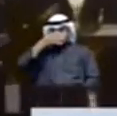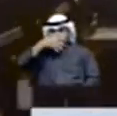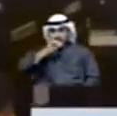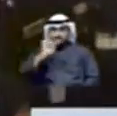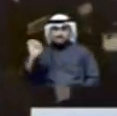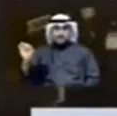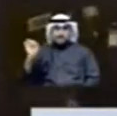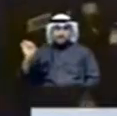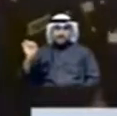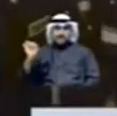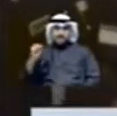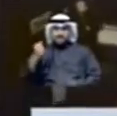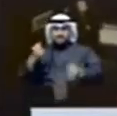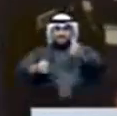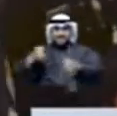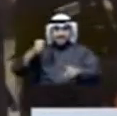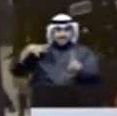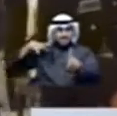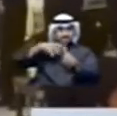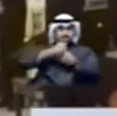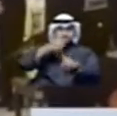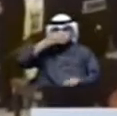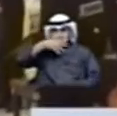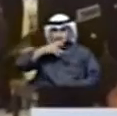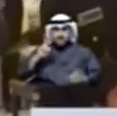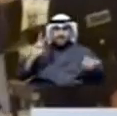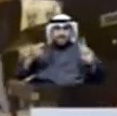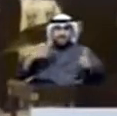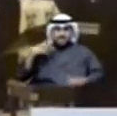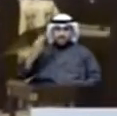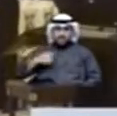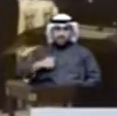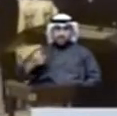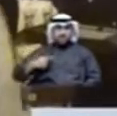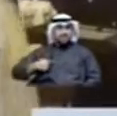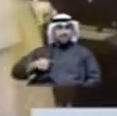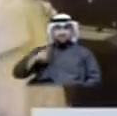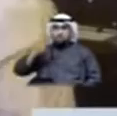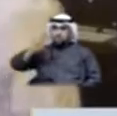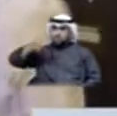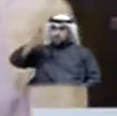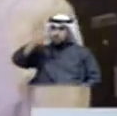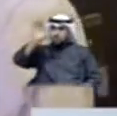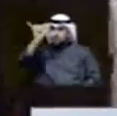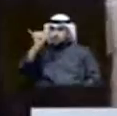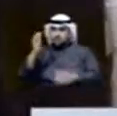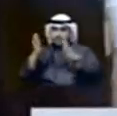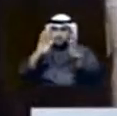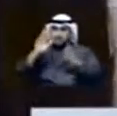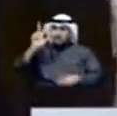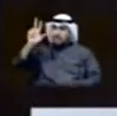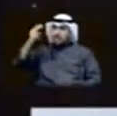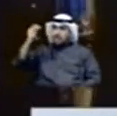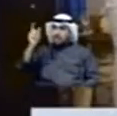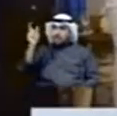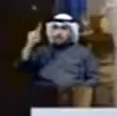عريف تركي محمد العنزي من مرتبات الإدارة العامة للمرور والذي وافته المنية إثر حادث الدهس المتعمد